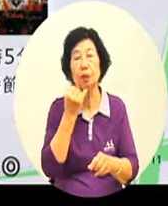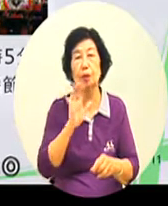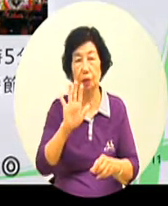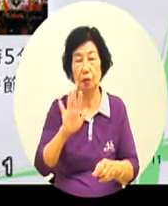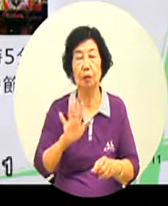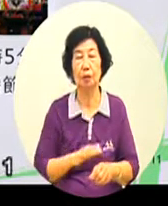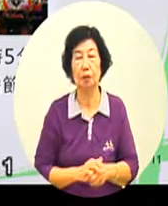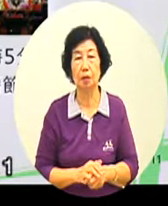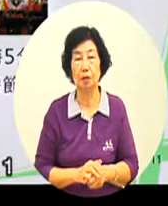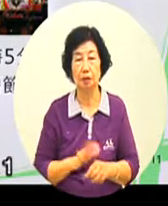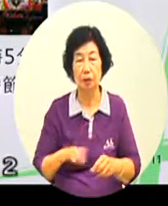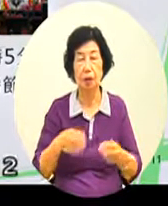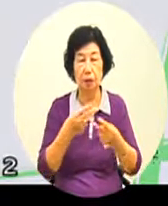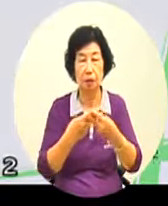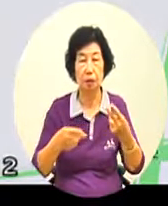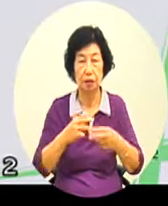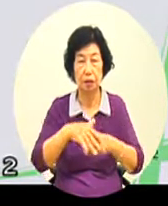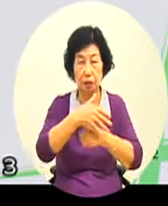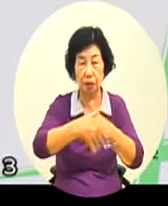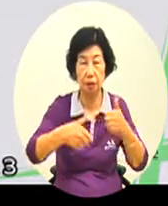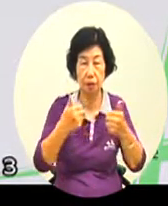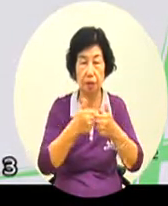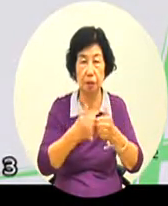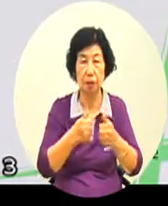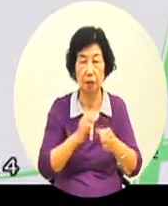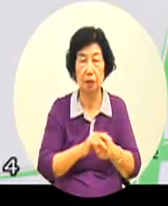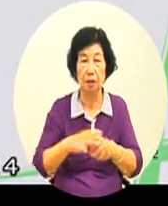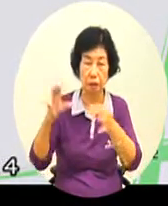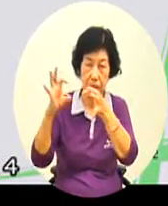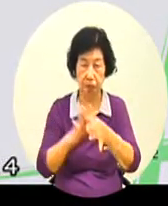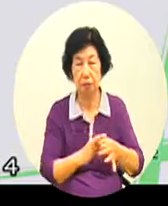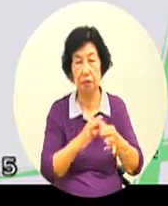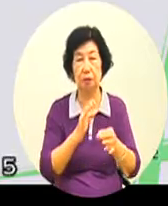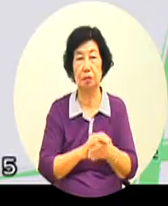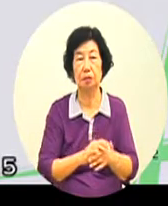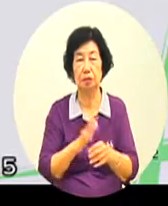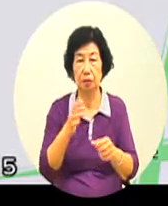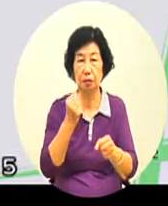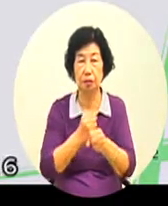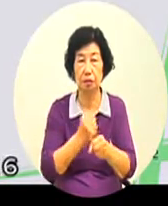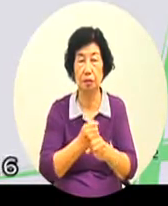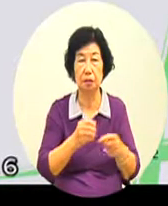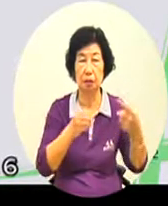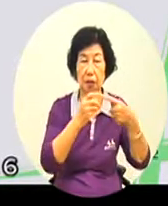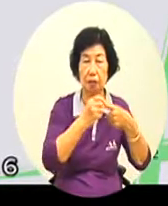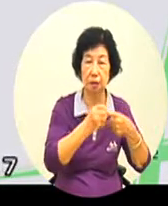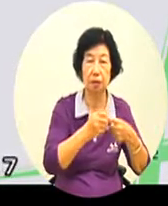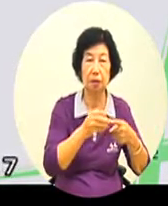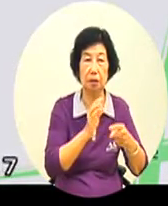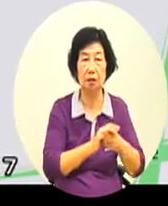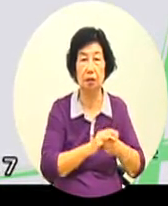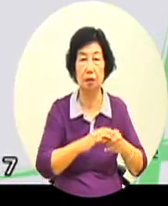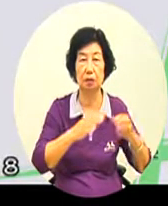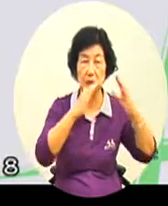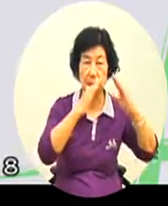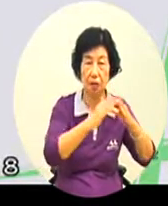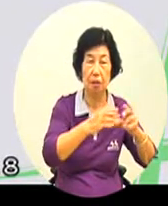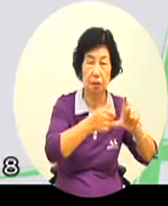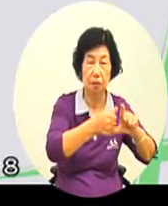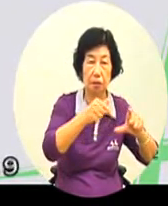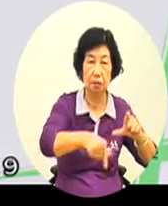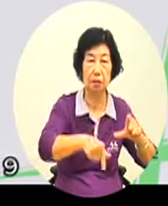目前客会有3个馆舍是持续在经营的。第一个就是我们市区的新客家文化园区，在我们